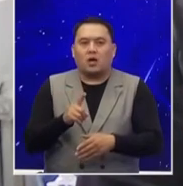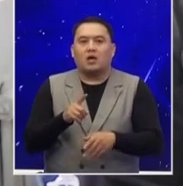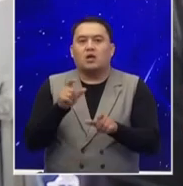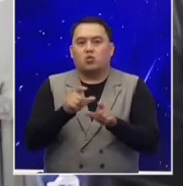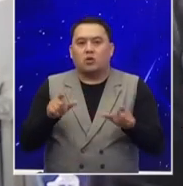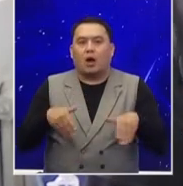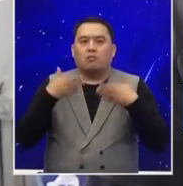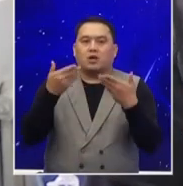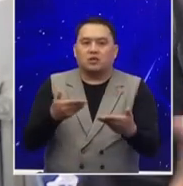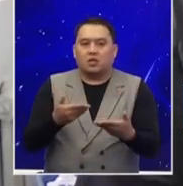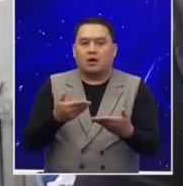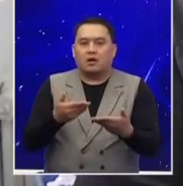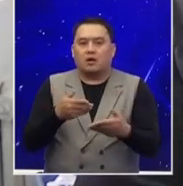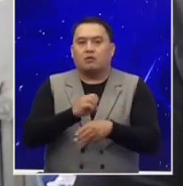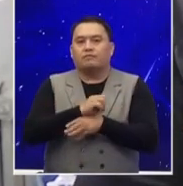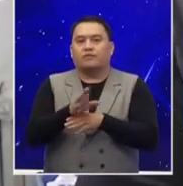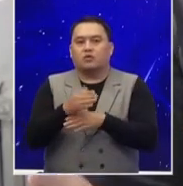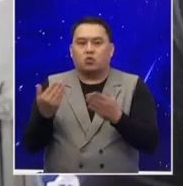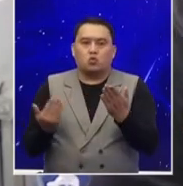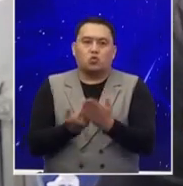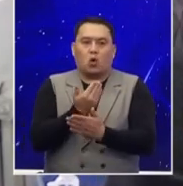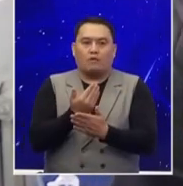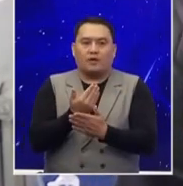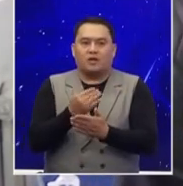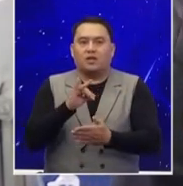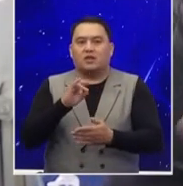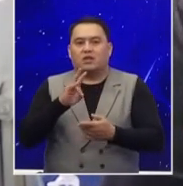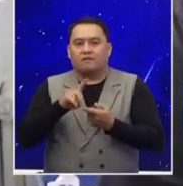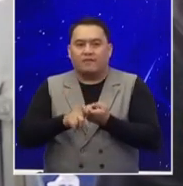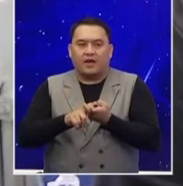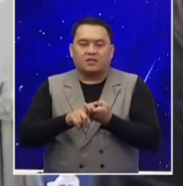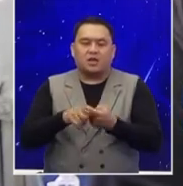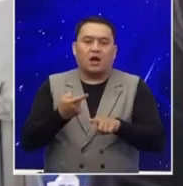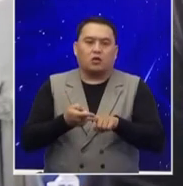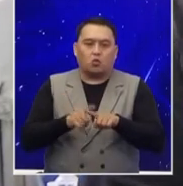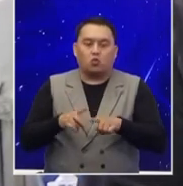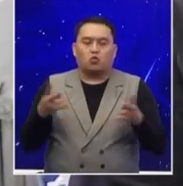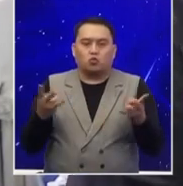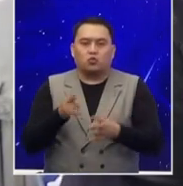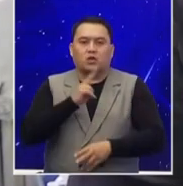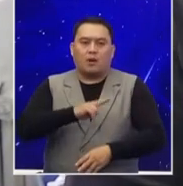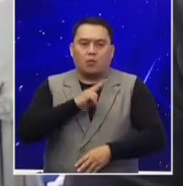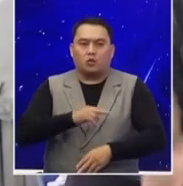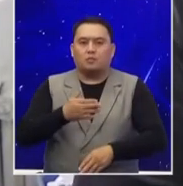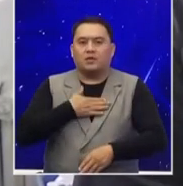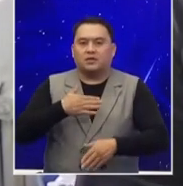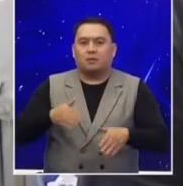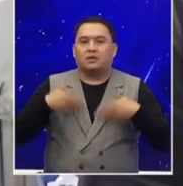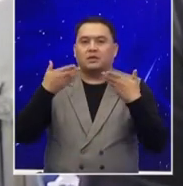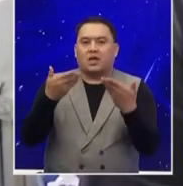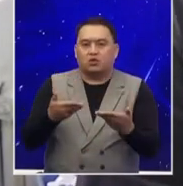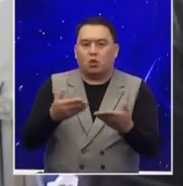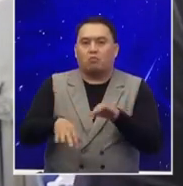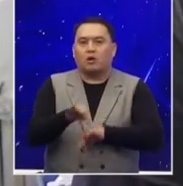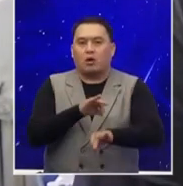стало обращаться и по ковиду. Это новая инфекция, с которой тоже нужно работать. И мы предложили вот